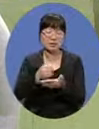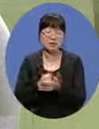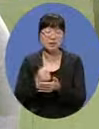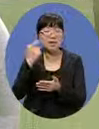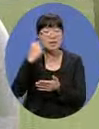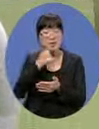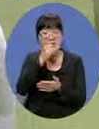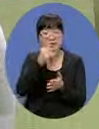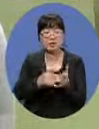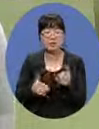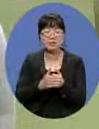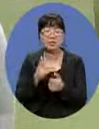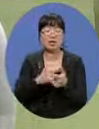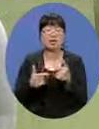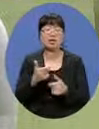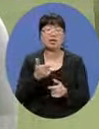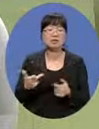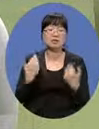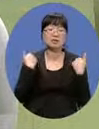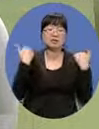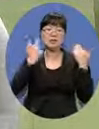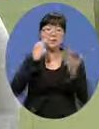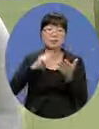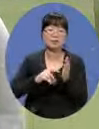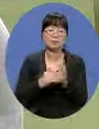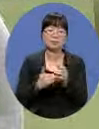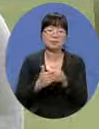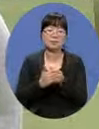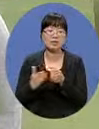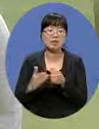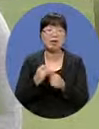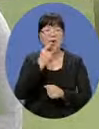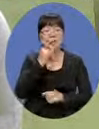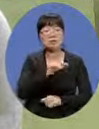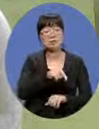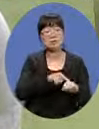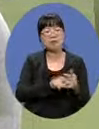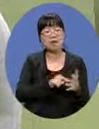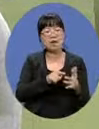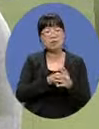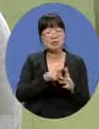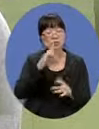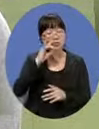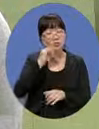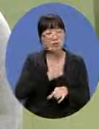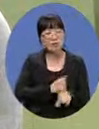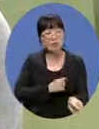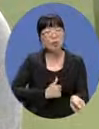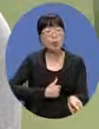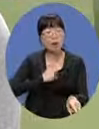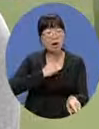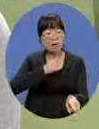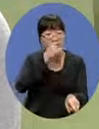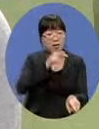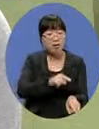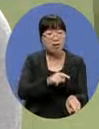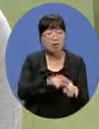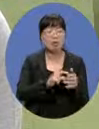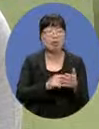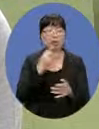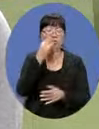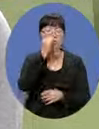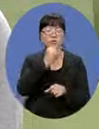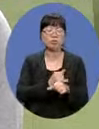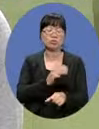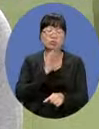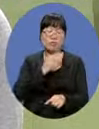느낌을 받으면서 더 크기가 쉽기 때문이에요. 그래서 네. 부모가 엄마 너 마음이 궁금해. 너가 지금 화가 났구나. 너 마음이 궁금하고